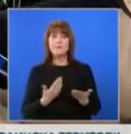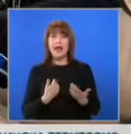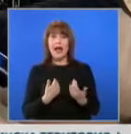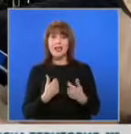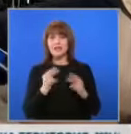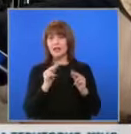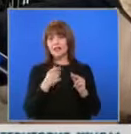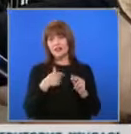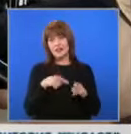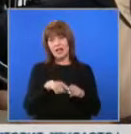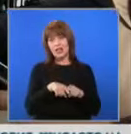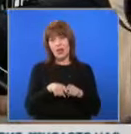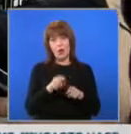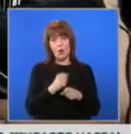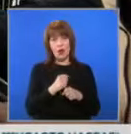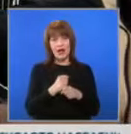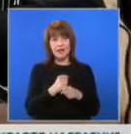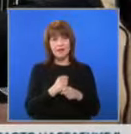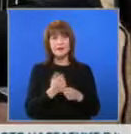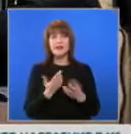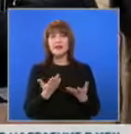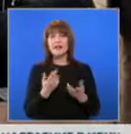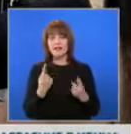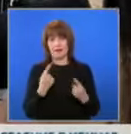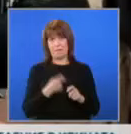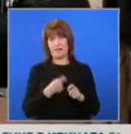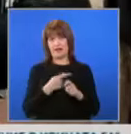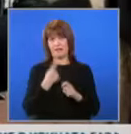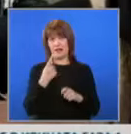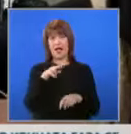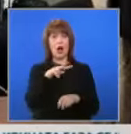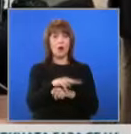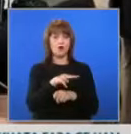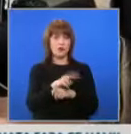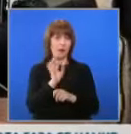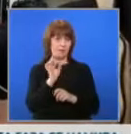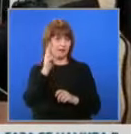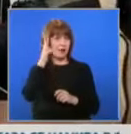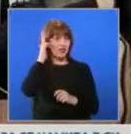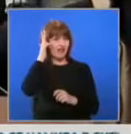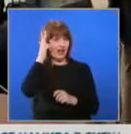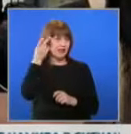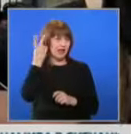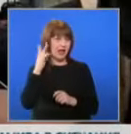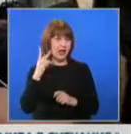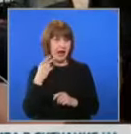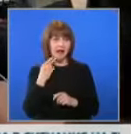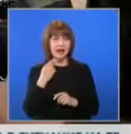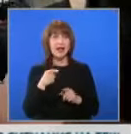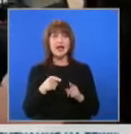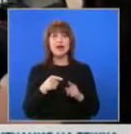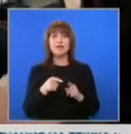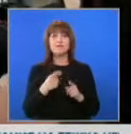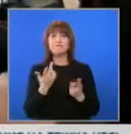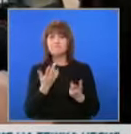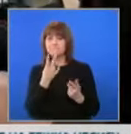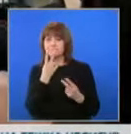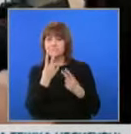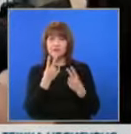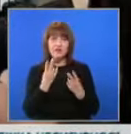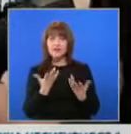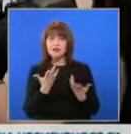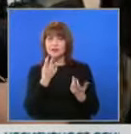казахме с ваши колеги преди, че да изиграем една контрола, например с Франция или с Англия, ще нещо, нали, да се наредим, да